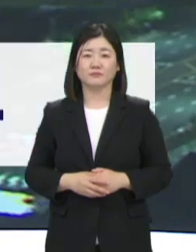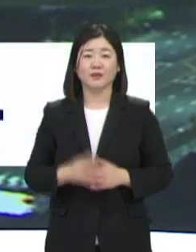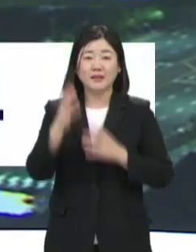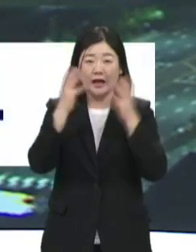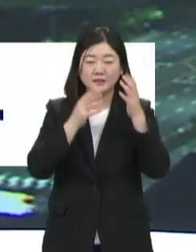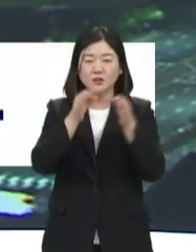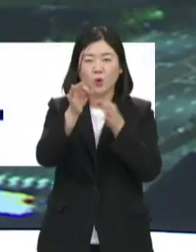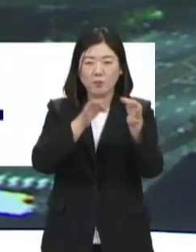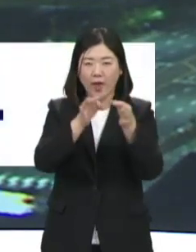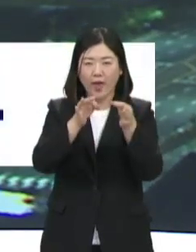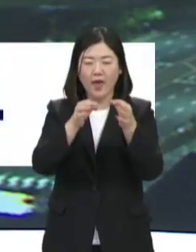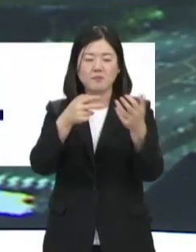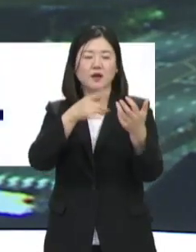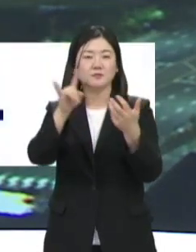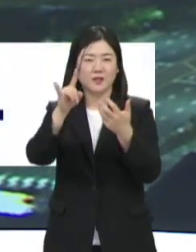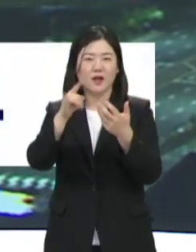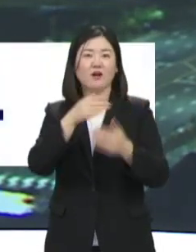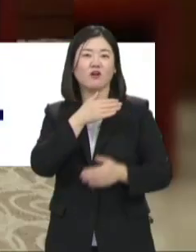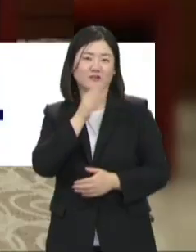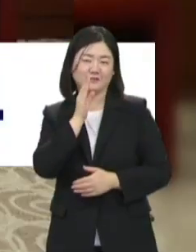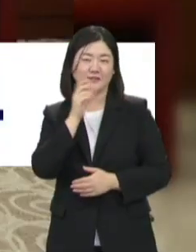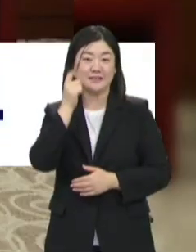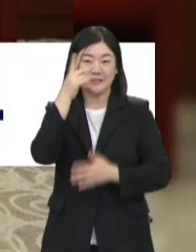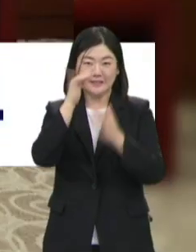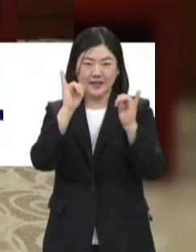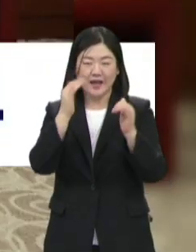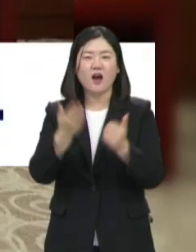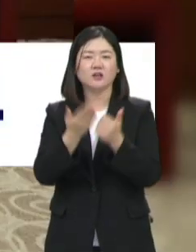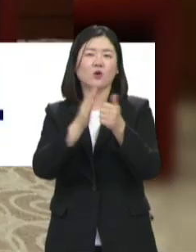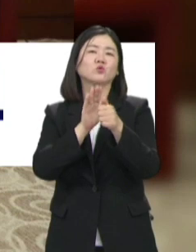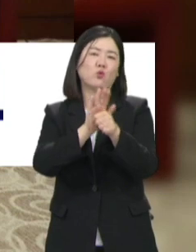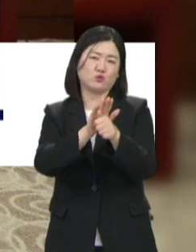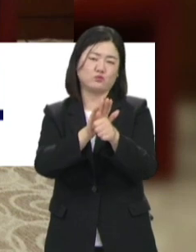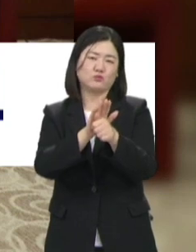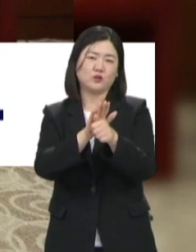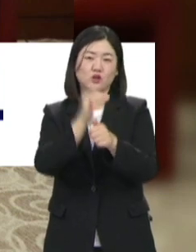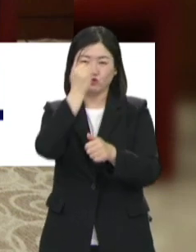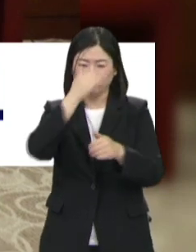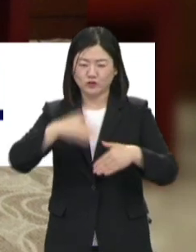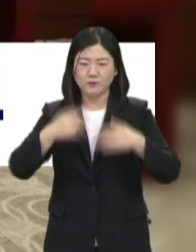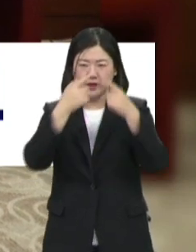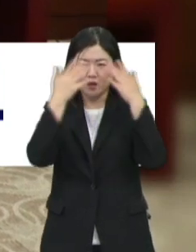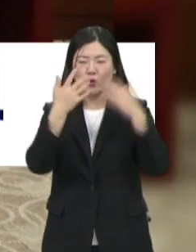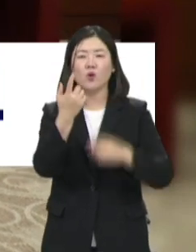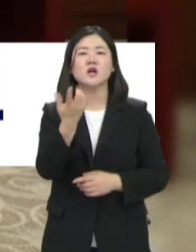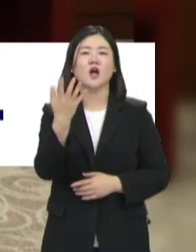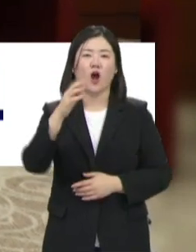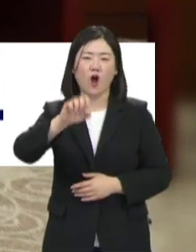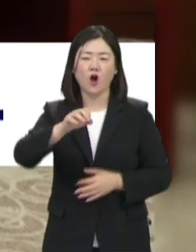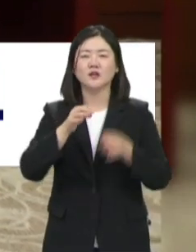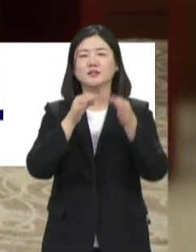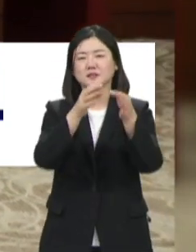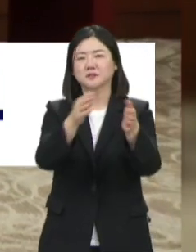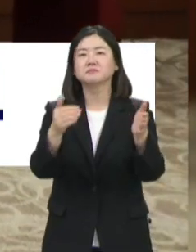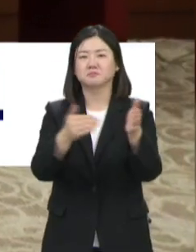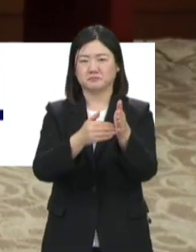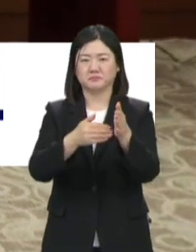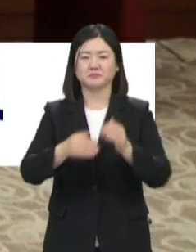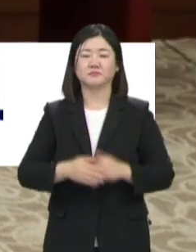최소 도매업을 해온 80대 어르신이 인재 양성에 도움이 됐으면 좋겠다며 충남대에 1억 원의 장학기금을